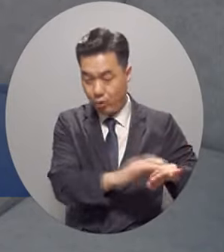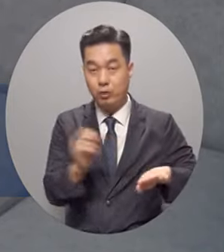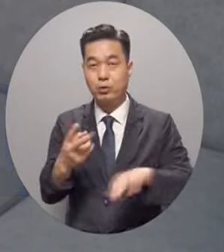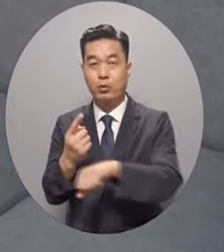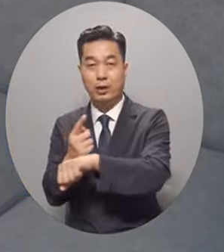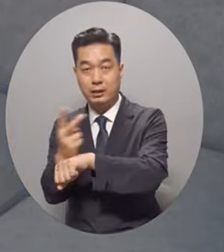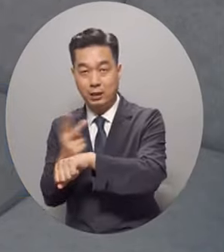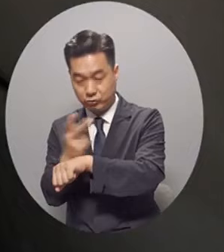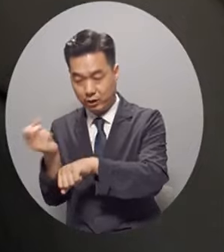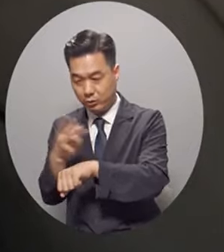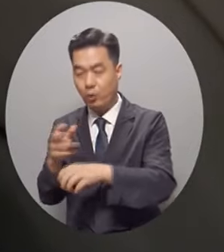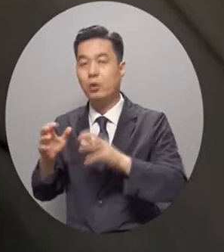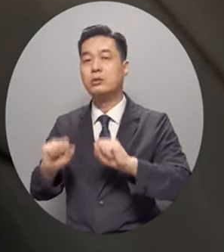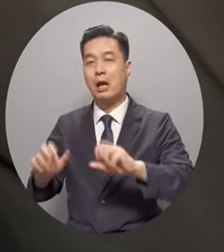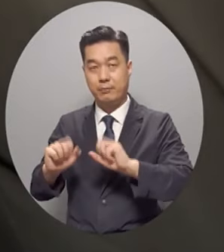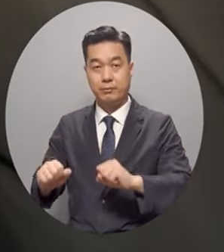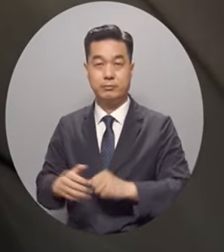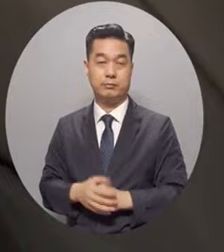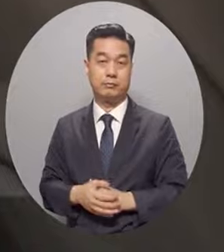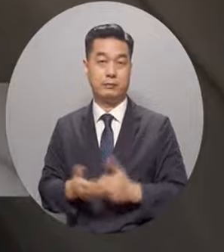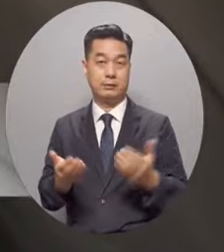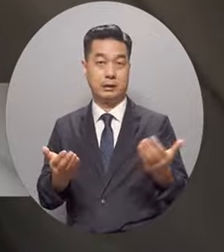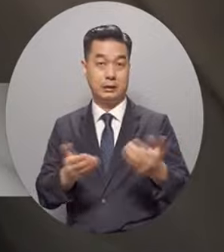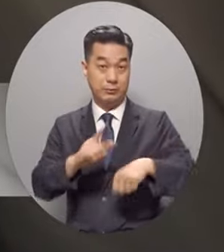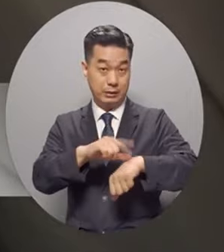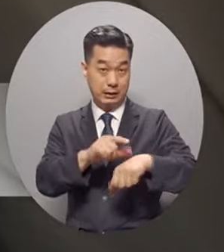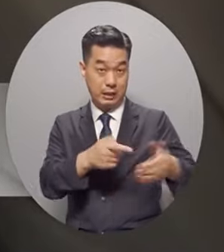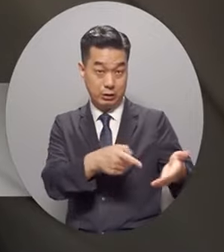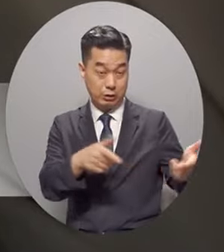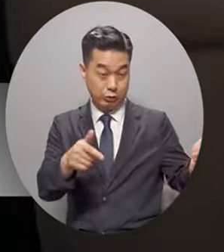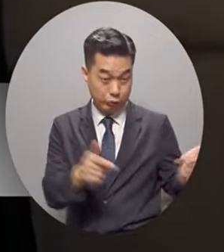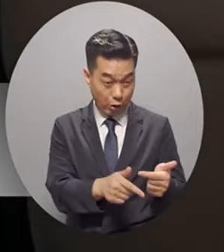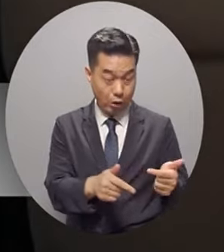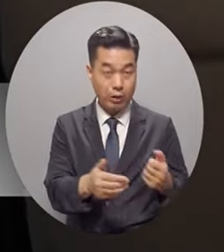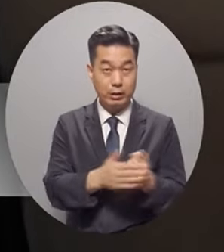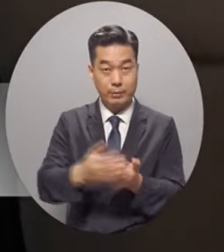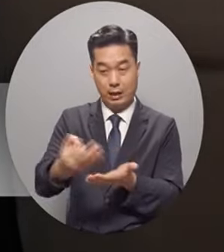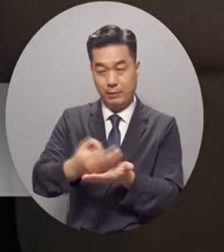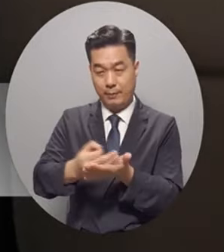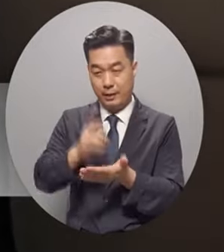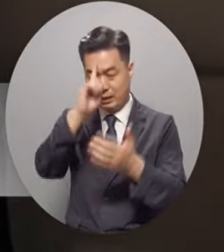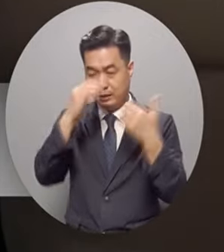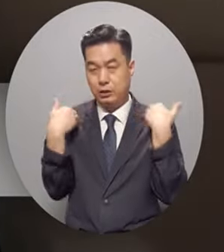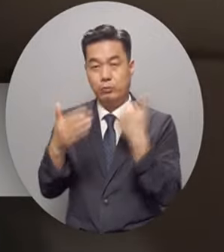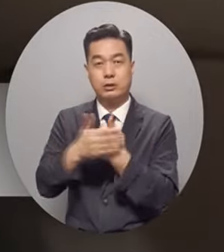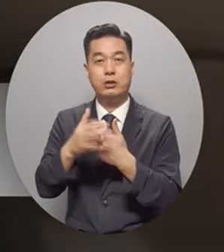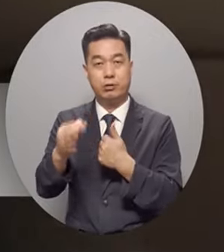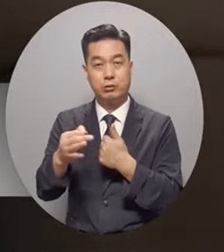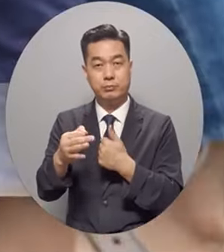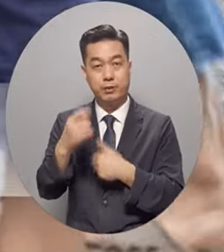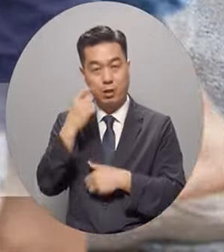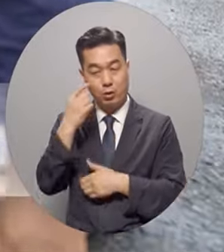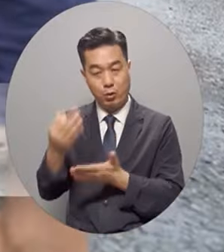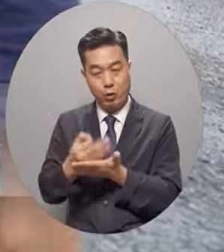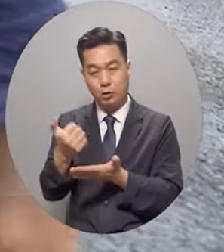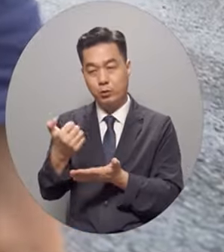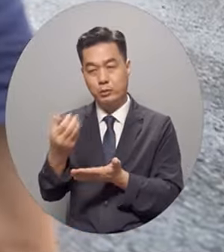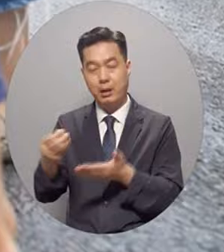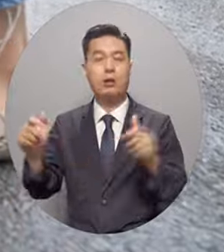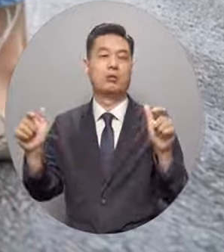잔업하고. 근무 시간이 줄었다는 이유로 임금은 줄어 정부 지원금을 받아도 월급이 50만 원이나